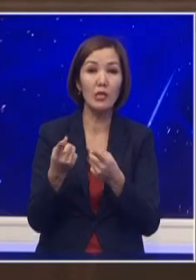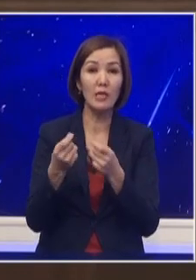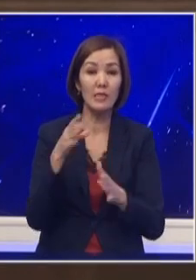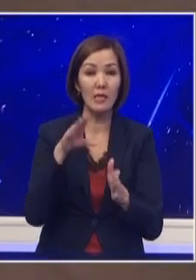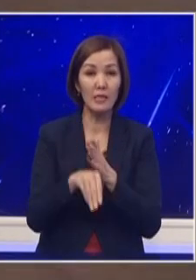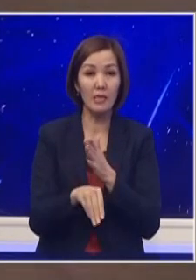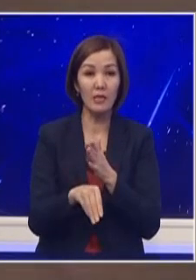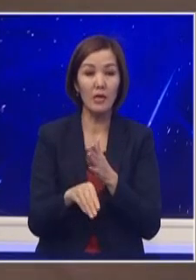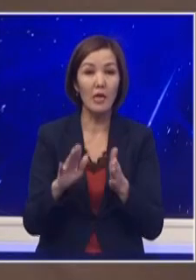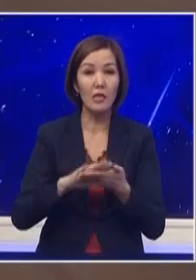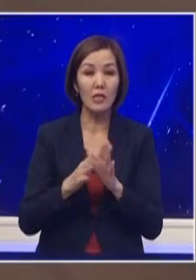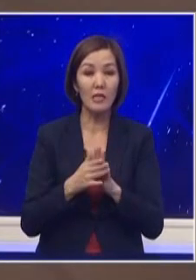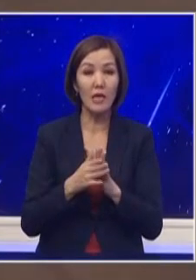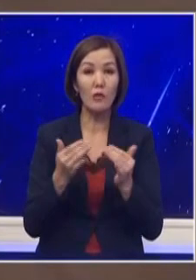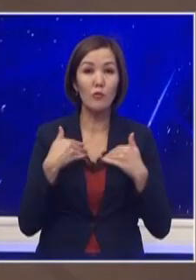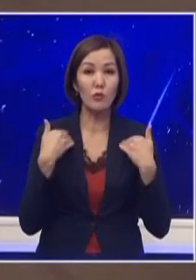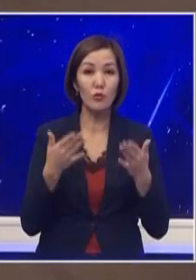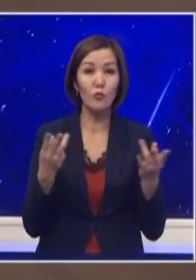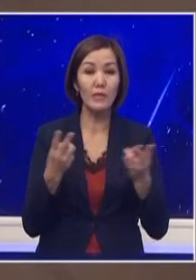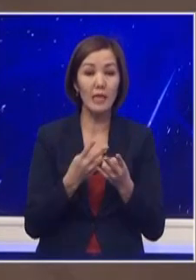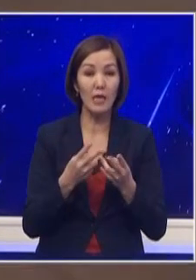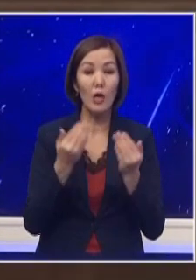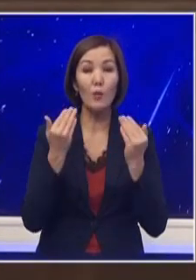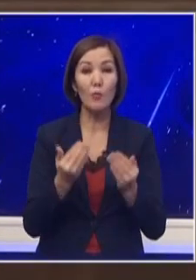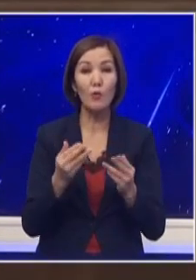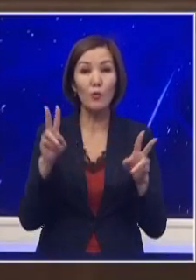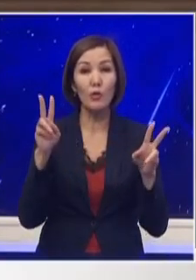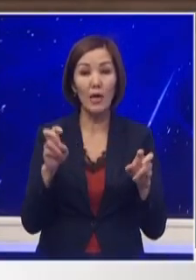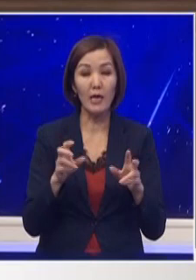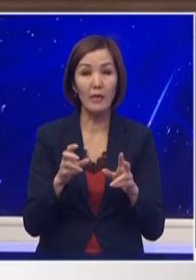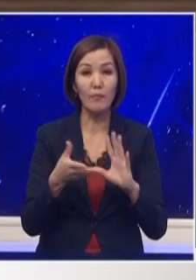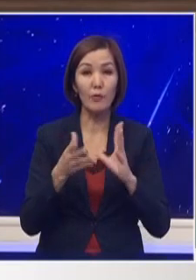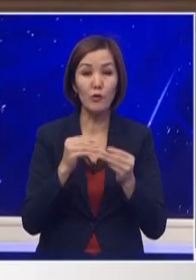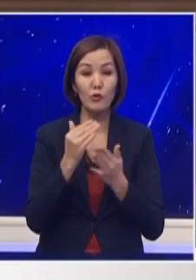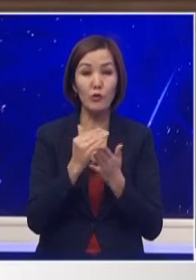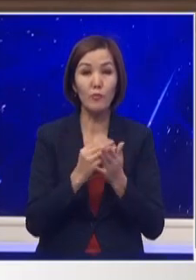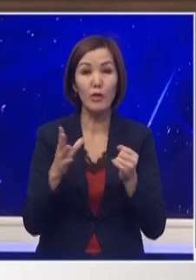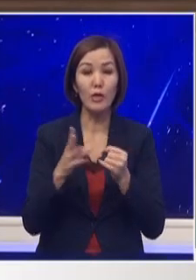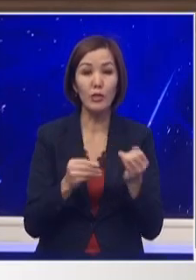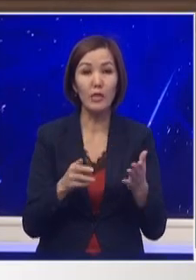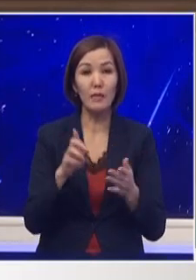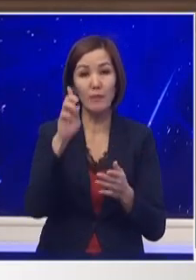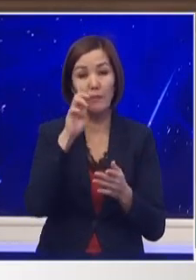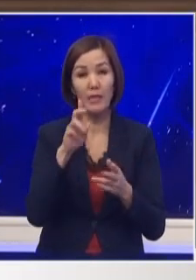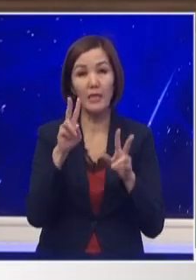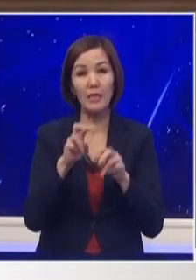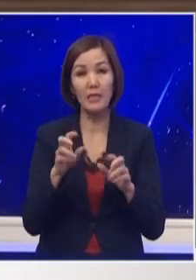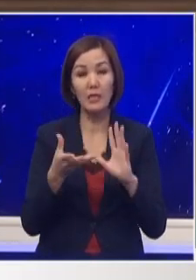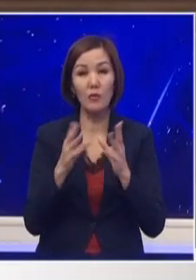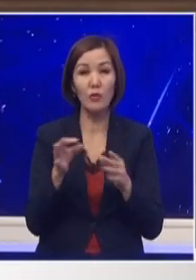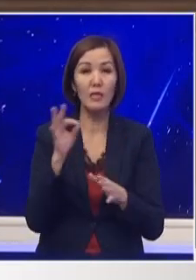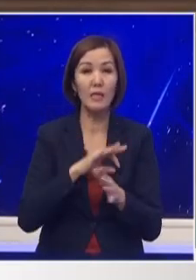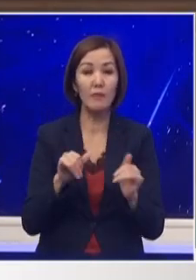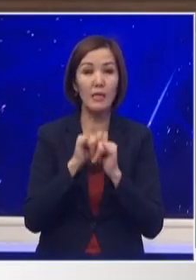тиісті жағдай жасау керек. Бүгін қаралып отырған тұжырымдама жер қойнауын мемлекеттік геологиялық зерттеудің тиімділігін